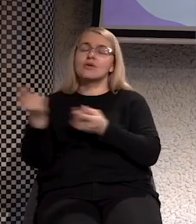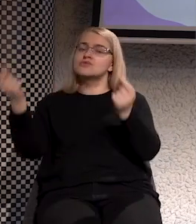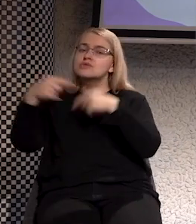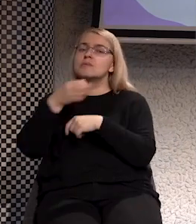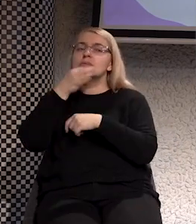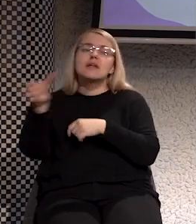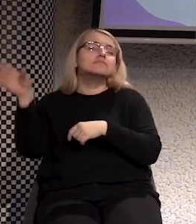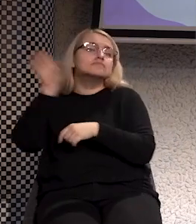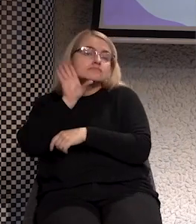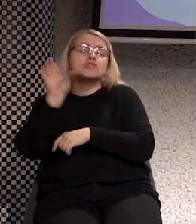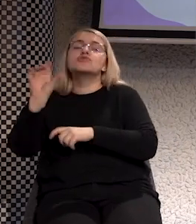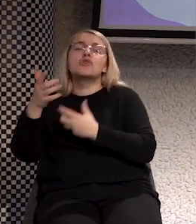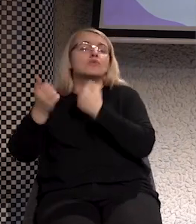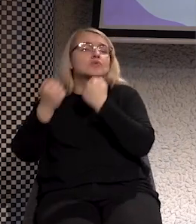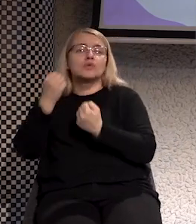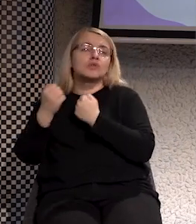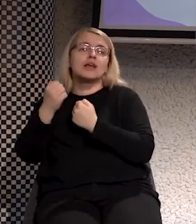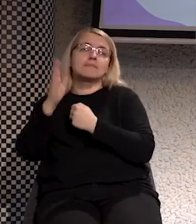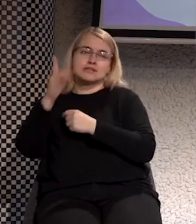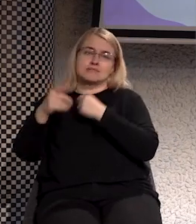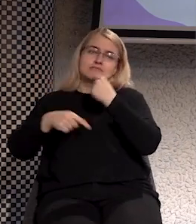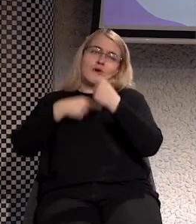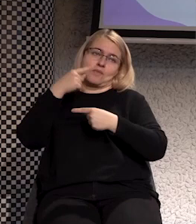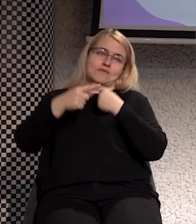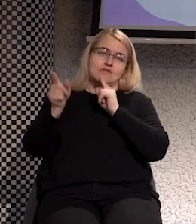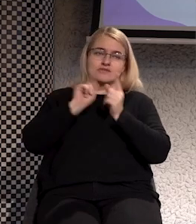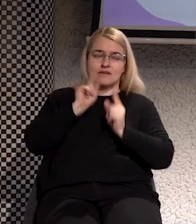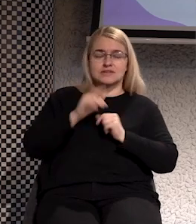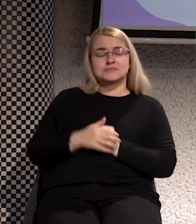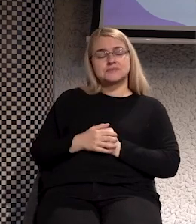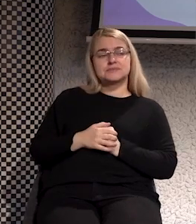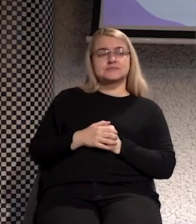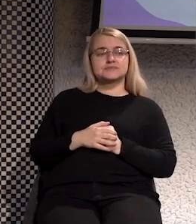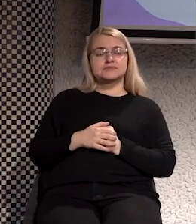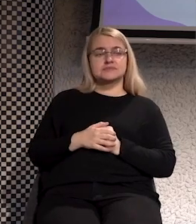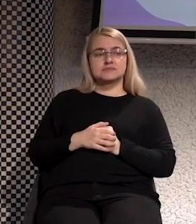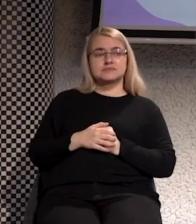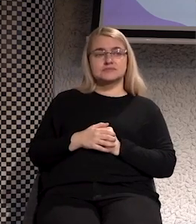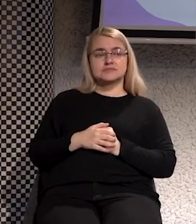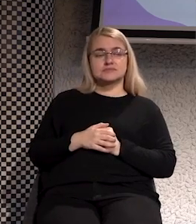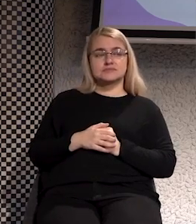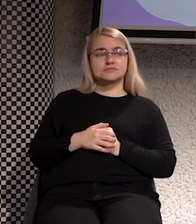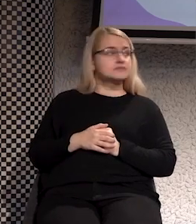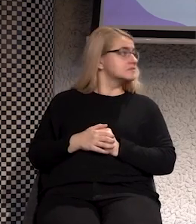trudne. Tak, ja jakoś wzmacniam ten głos o tym, że nie, że